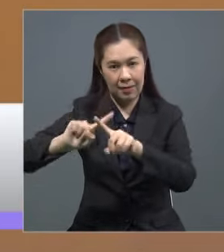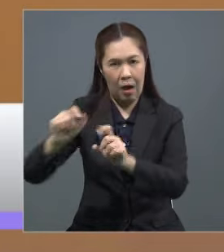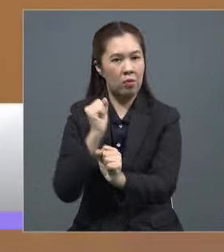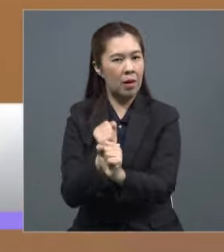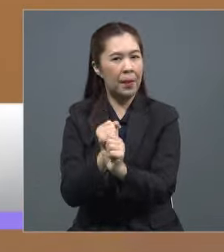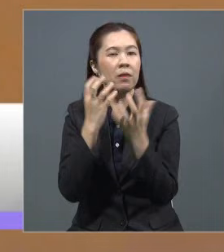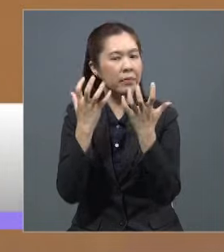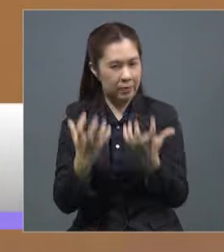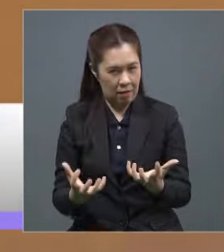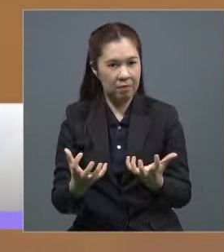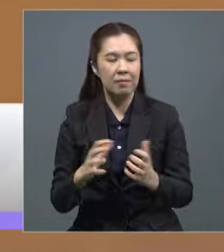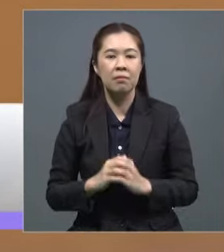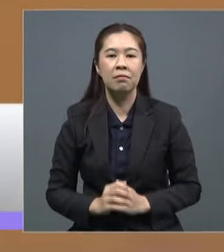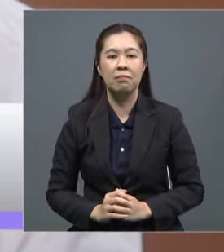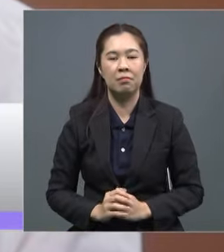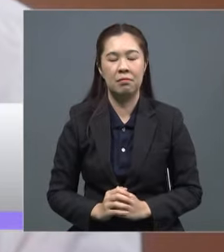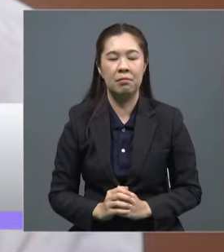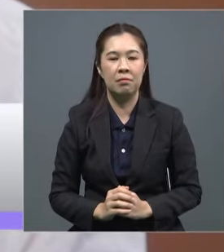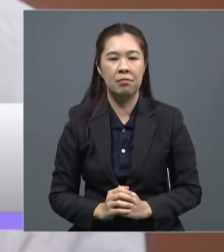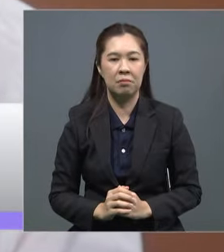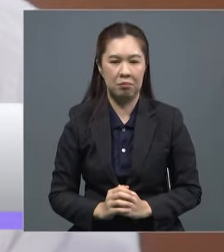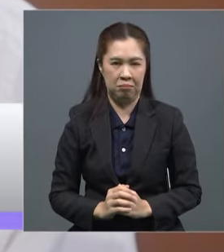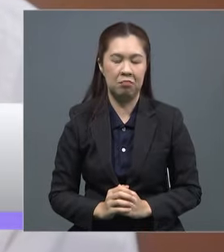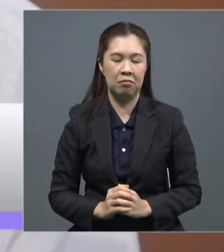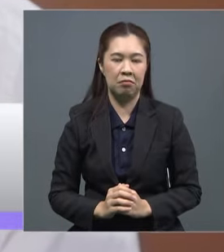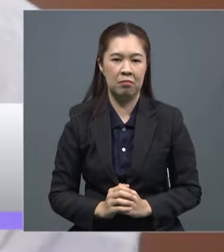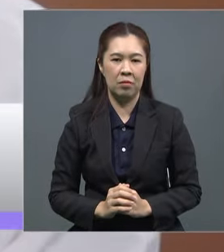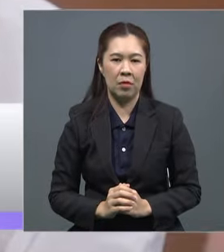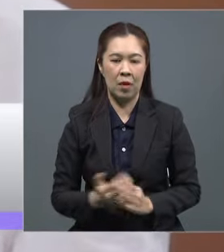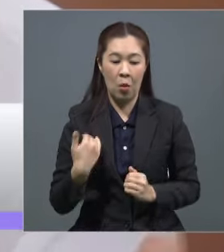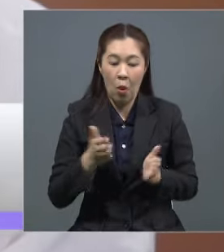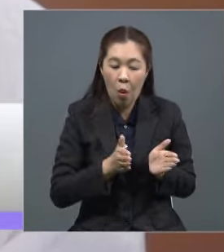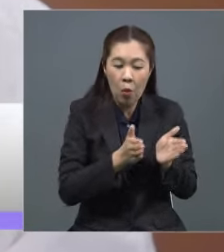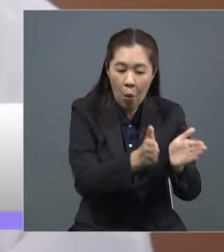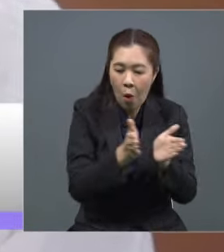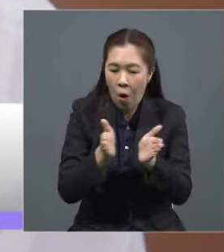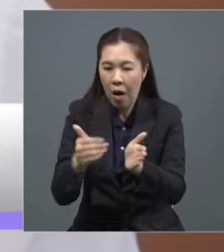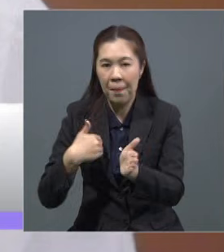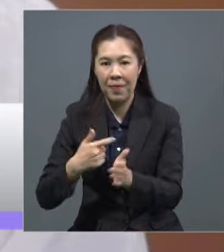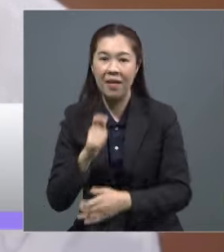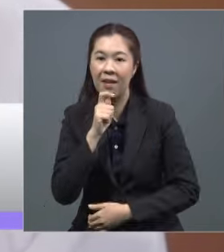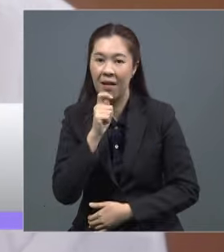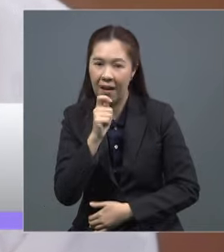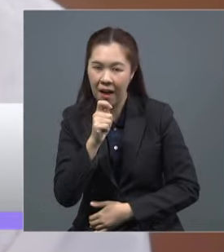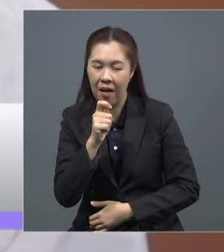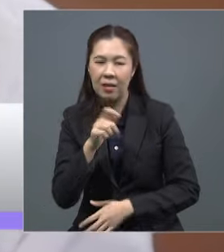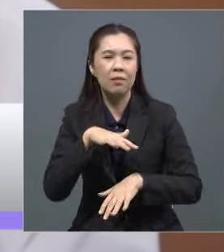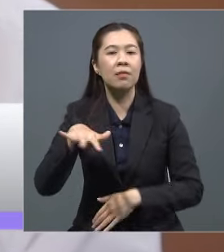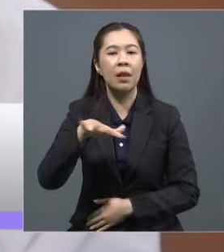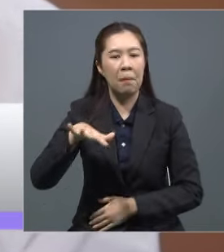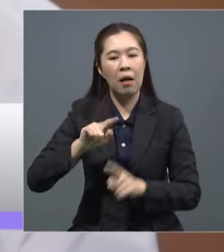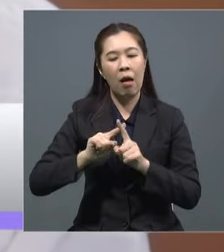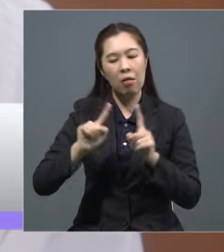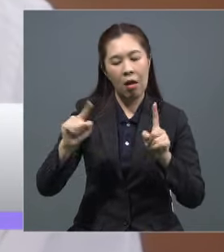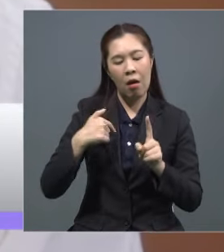กันหนักมากนะครับแล้วก็ยังไม่มีช่องทางที่นอกเหนือจากท่านผู้สื่อข่าวมาสัมภาษณ์กันธรรมดาแล้วเนี่ยก็ไม่มีช่อง